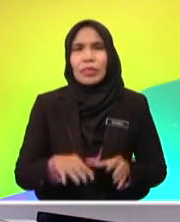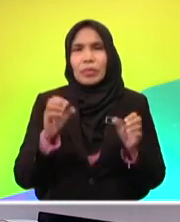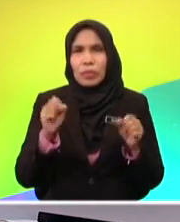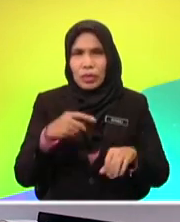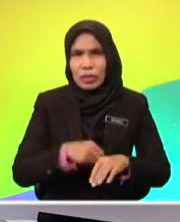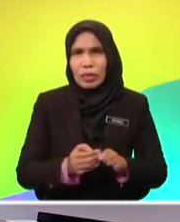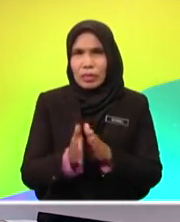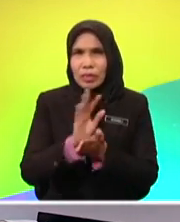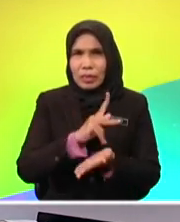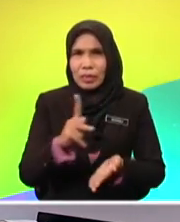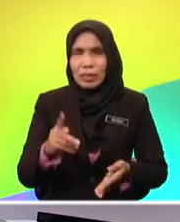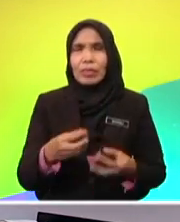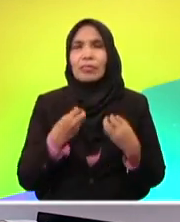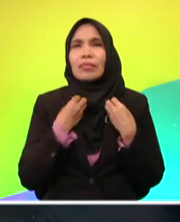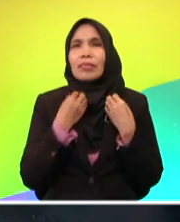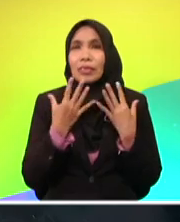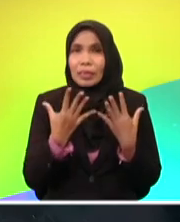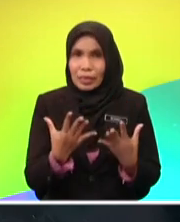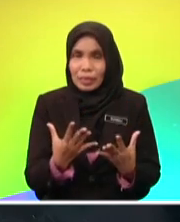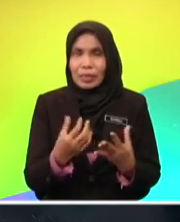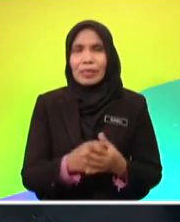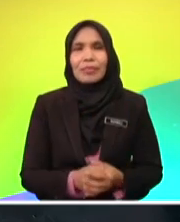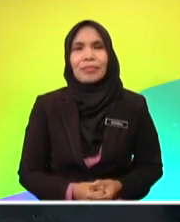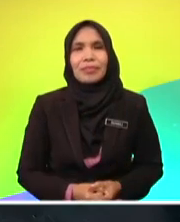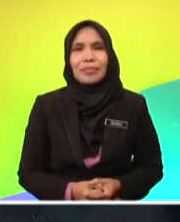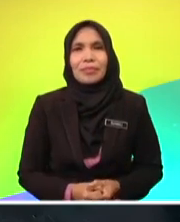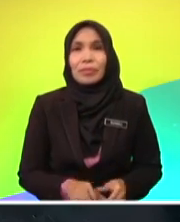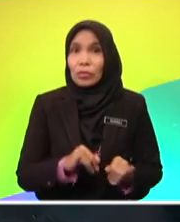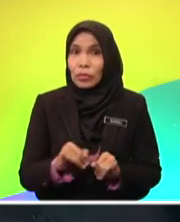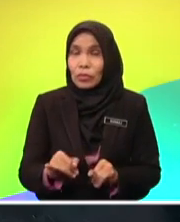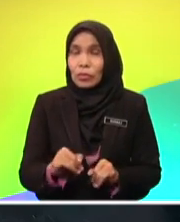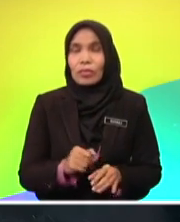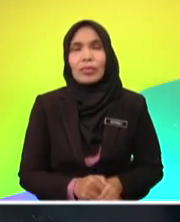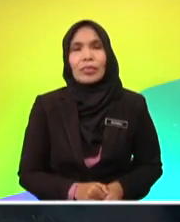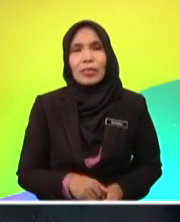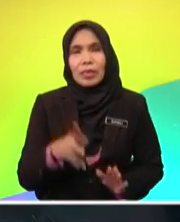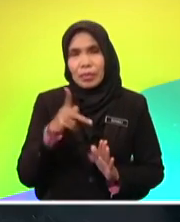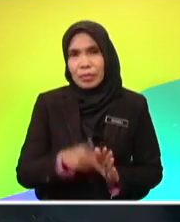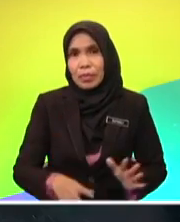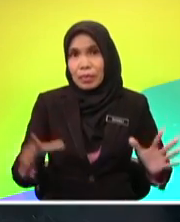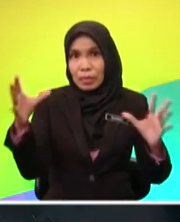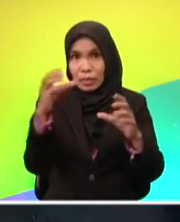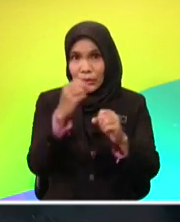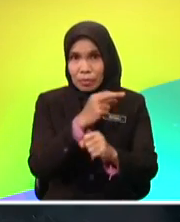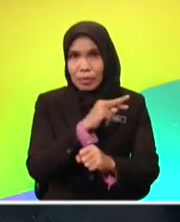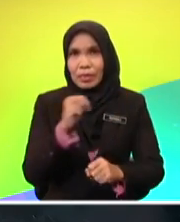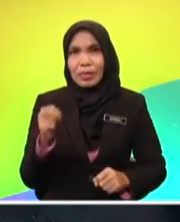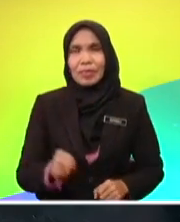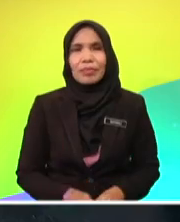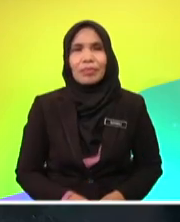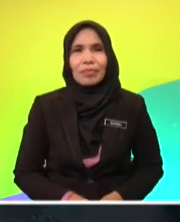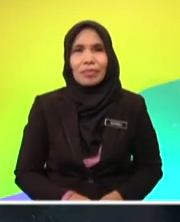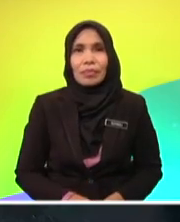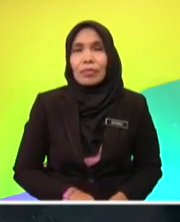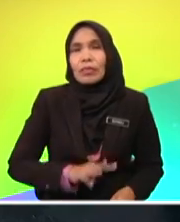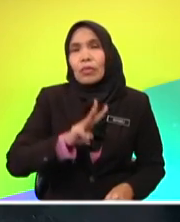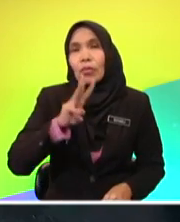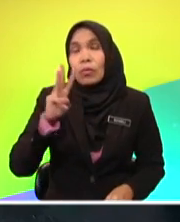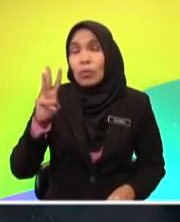juga. Juga pendapatan. Ya, betul. Okay. Pendapatan. Wah, menariknya. Bukan saja kita dapat